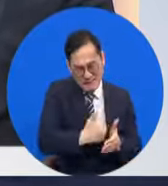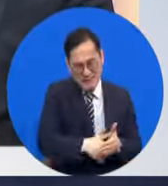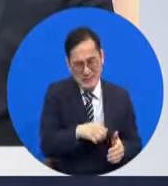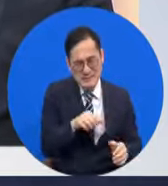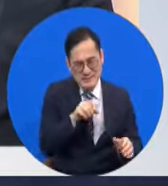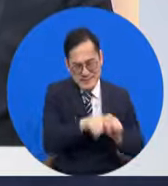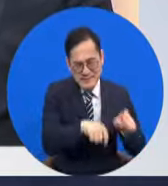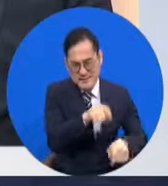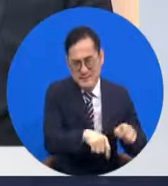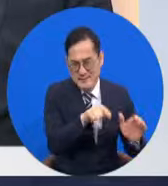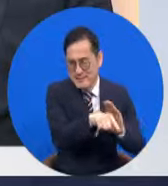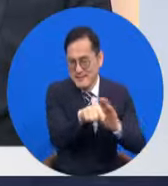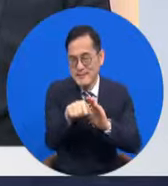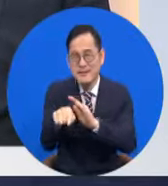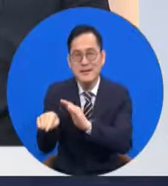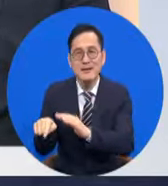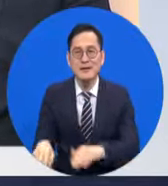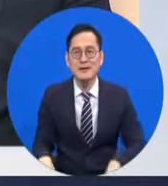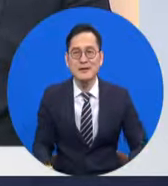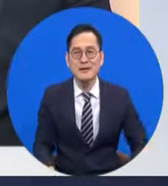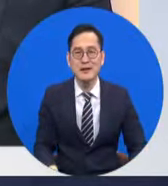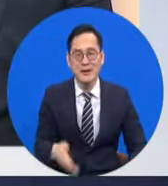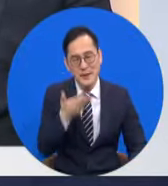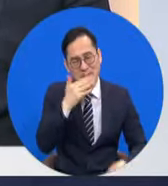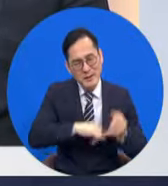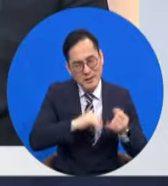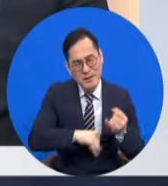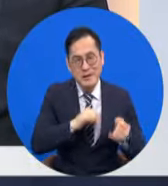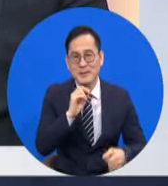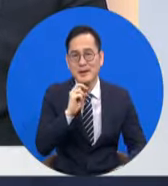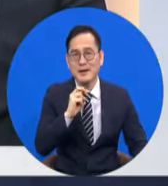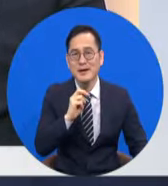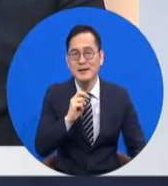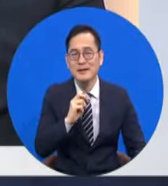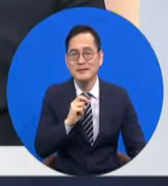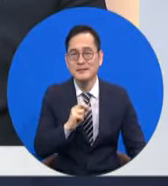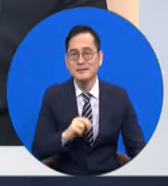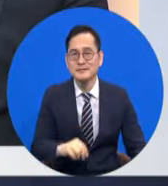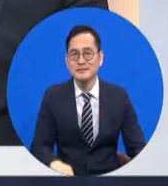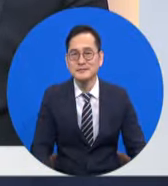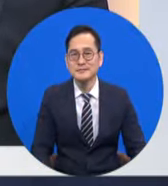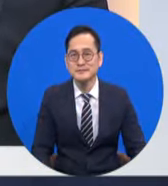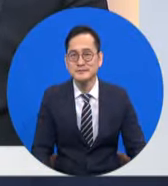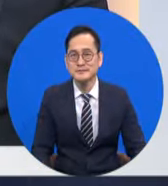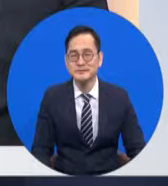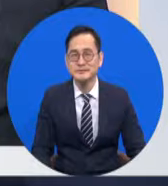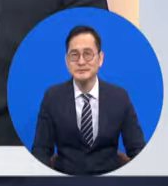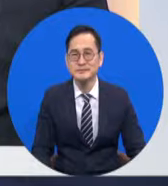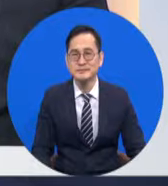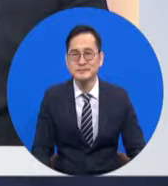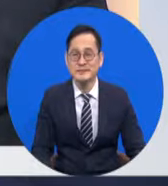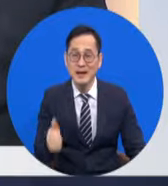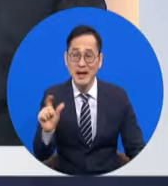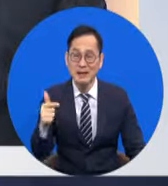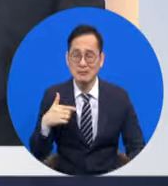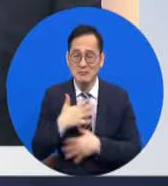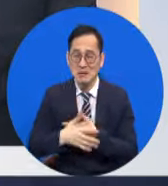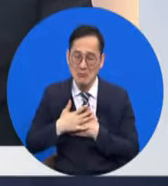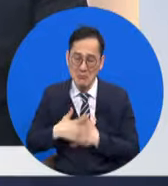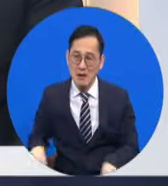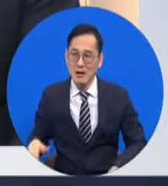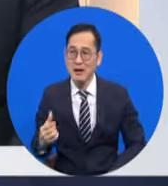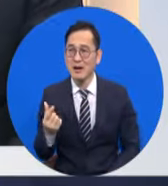정신없이 14일을 달려왔을 겁니다. 아마 한동훈 위원장 탈진하실 만하고 네. 이 뭐 우리 저